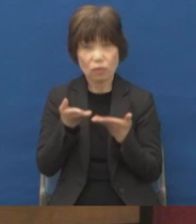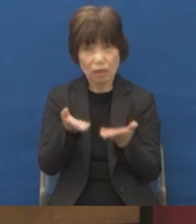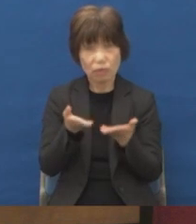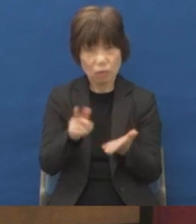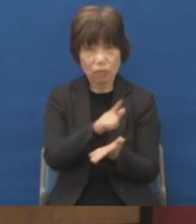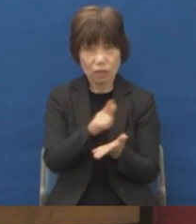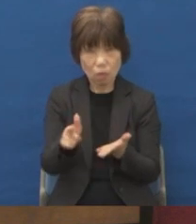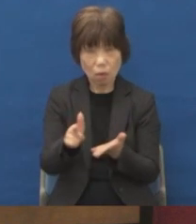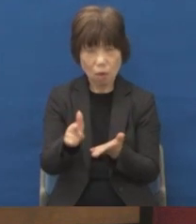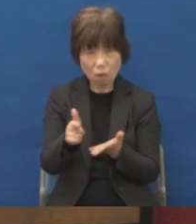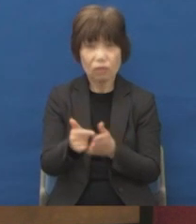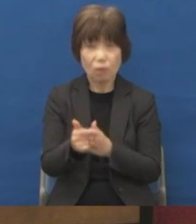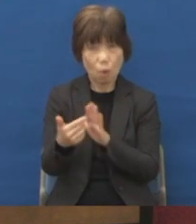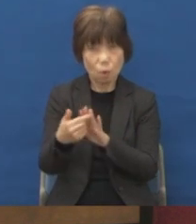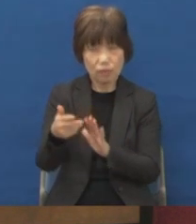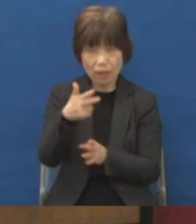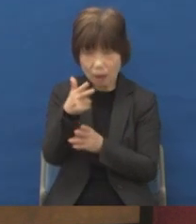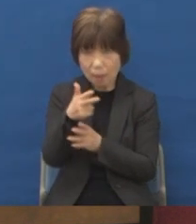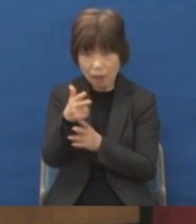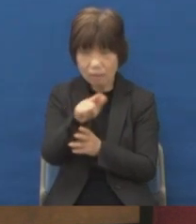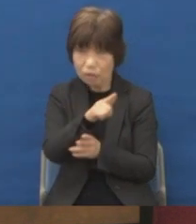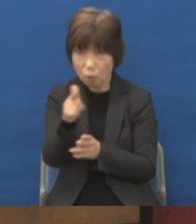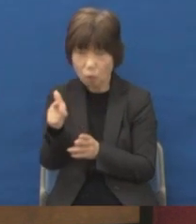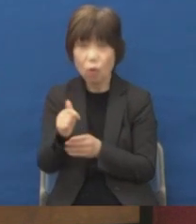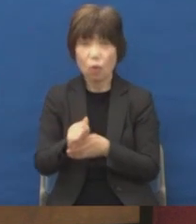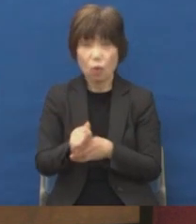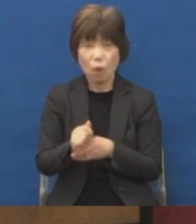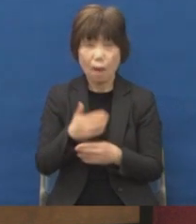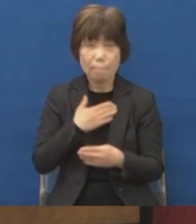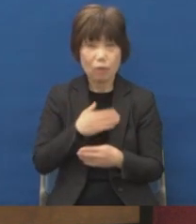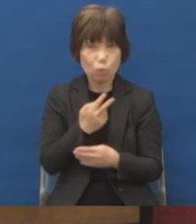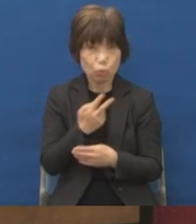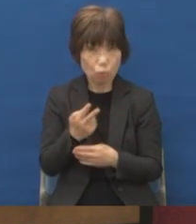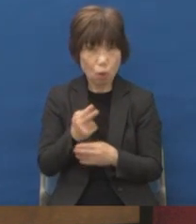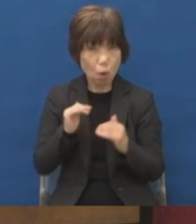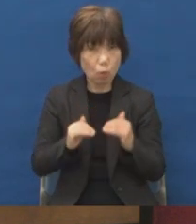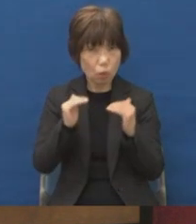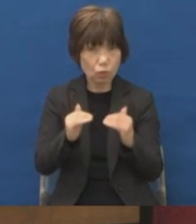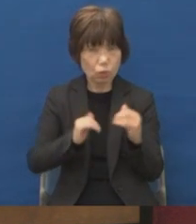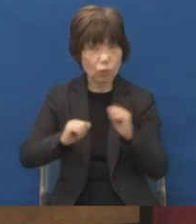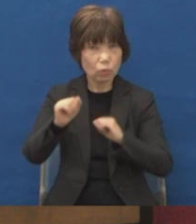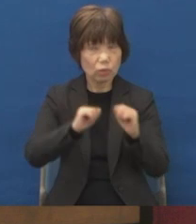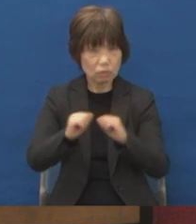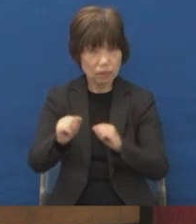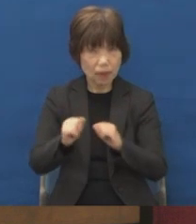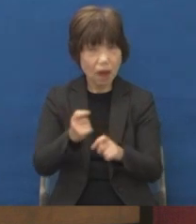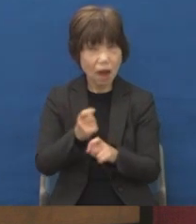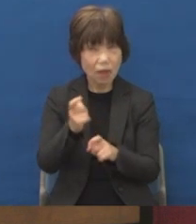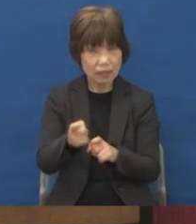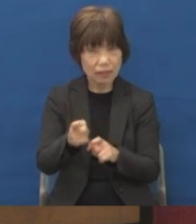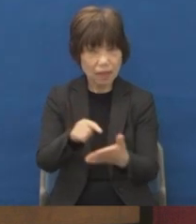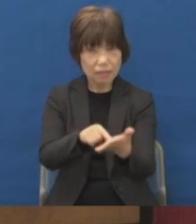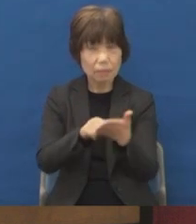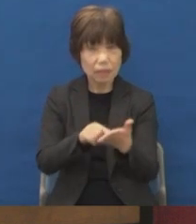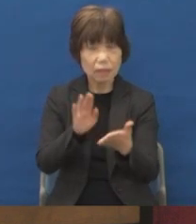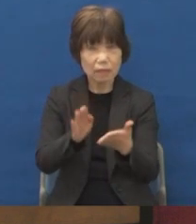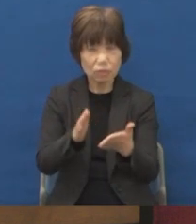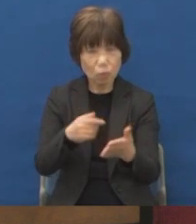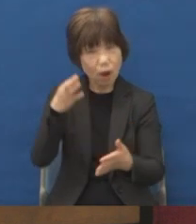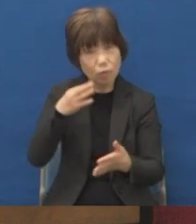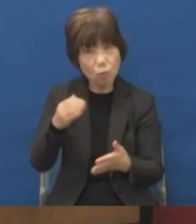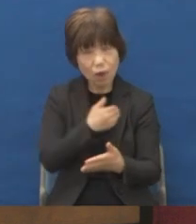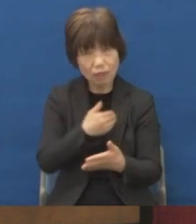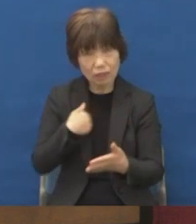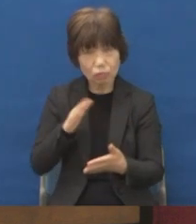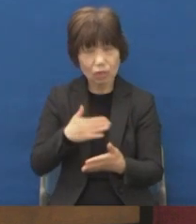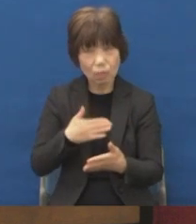充実等、すでに満足度向上に向けた取り組みが一定示されていることは評価しますが、京